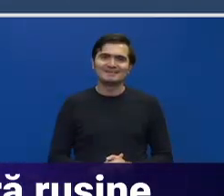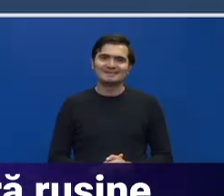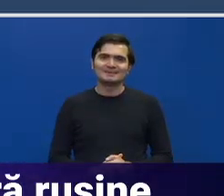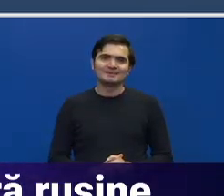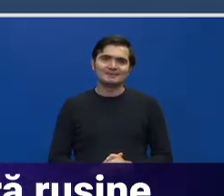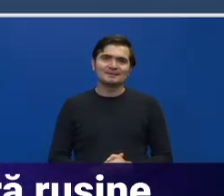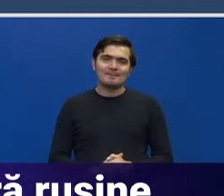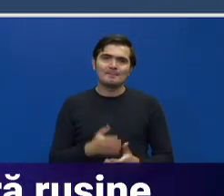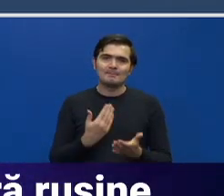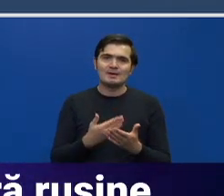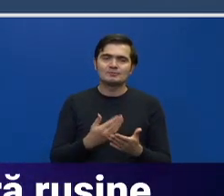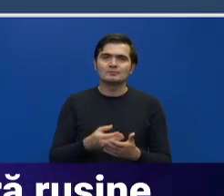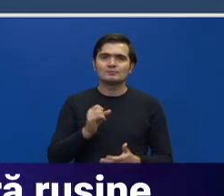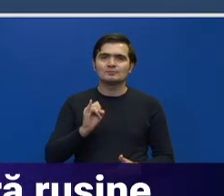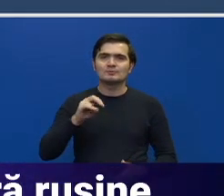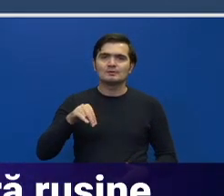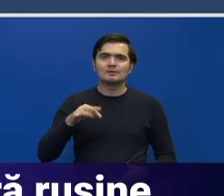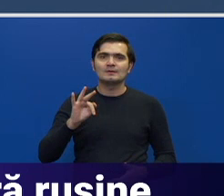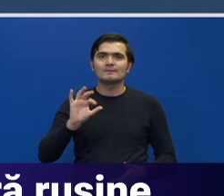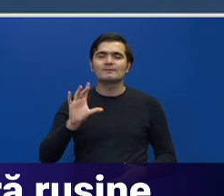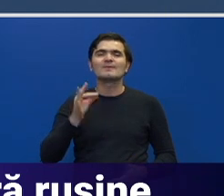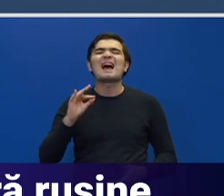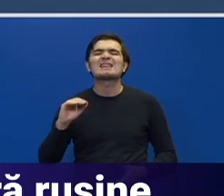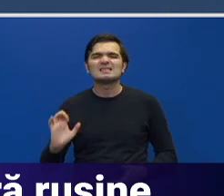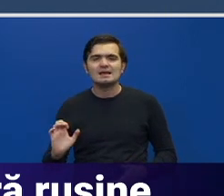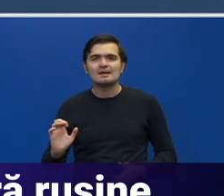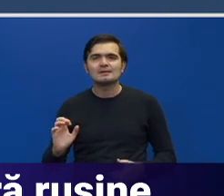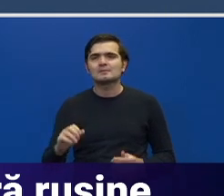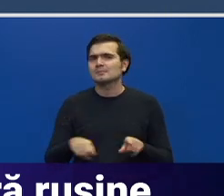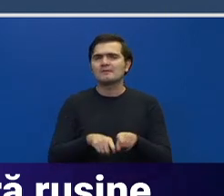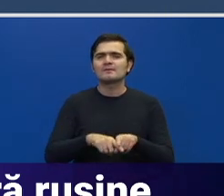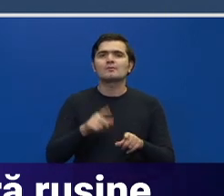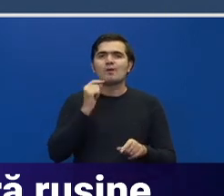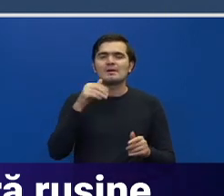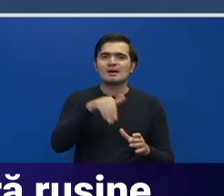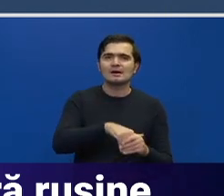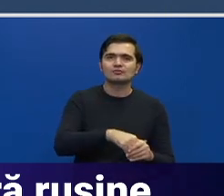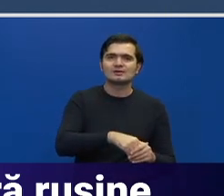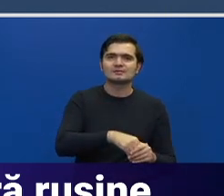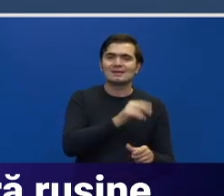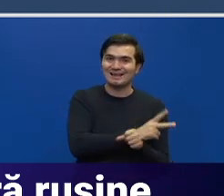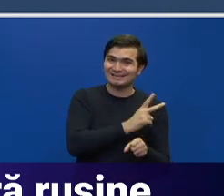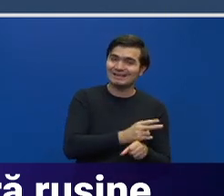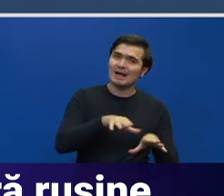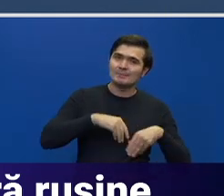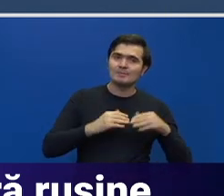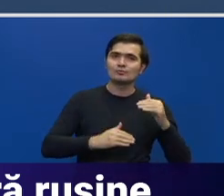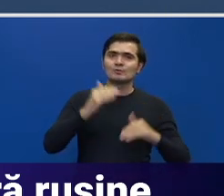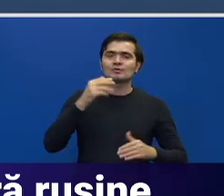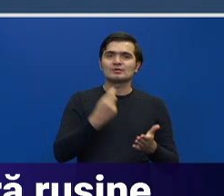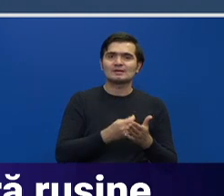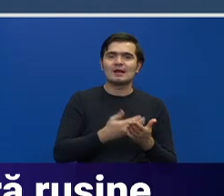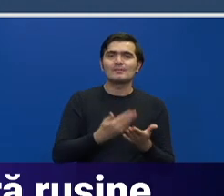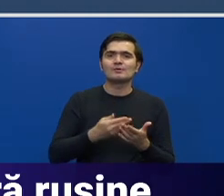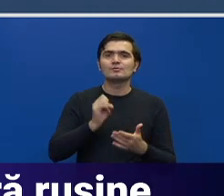Pe inflație, așa cum toți bugetarii au primit pe inflație o creștere salarială pe inflație, și vă spun încă o